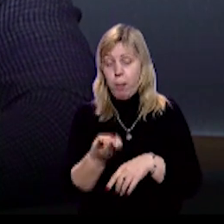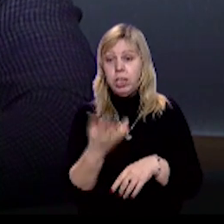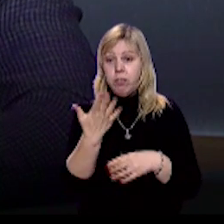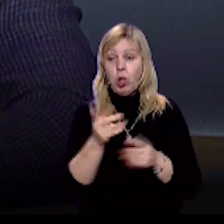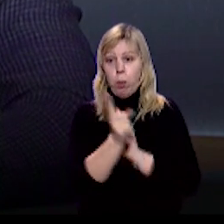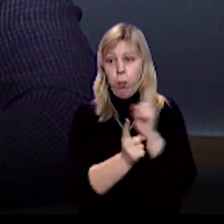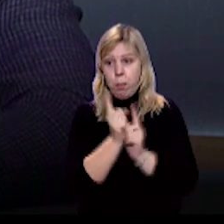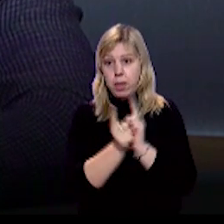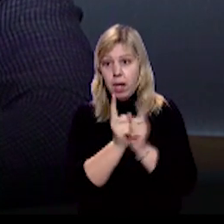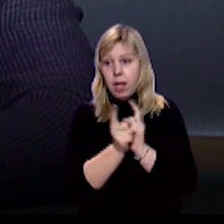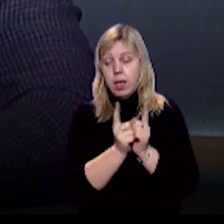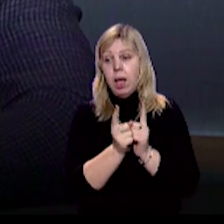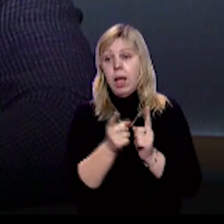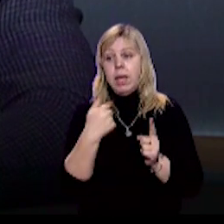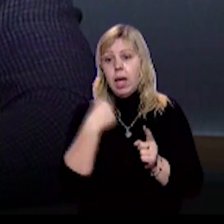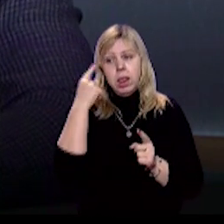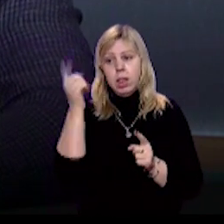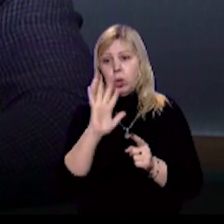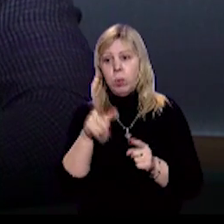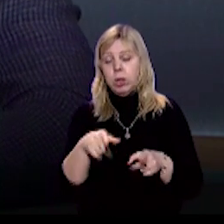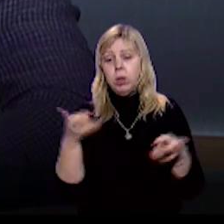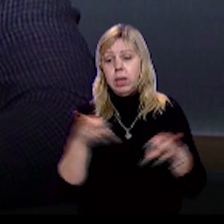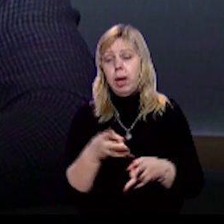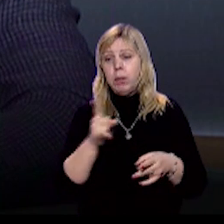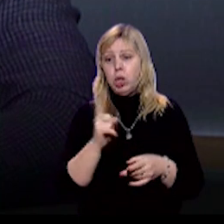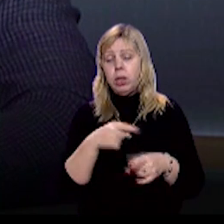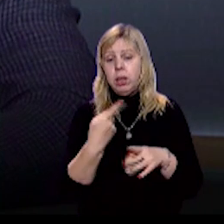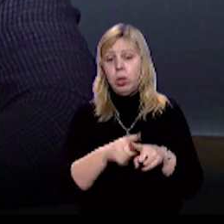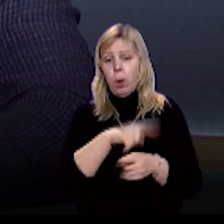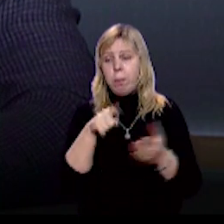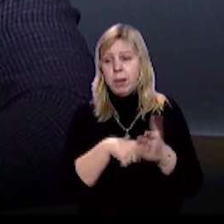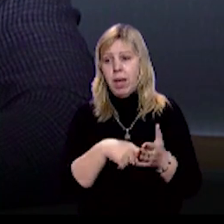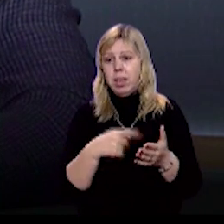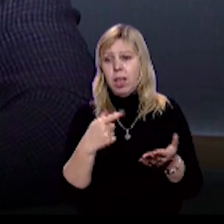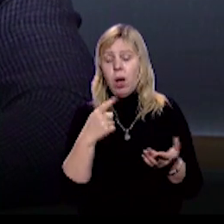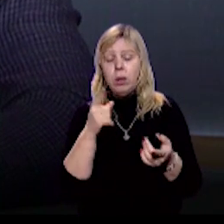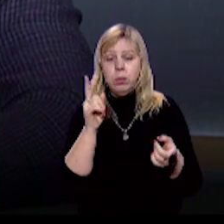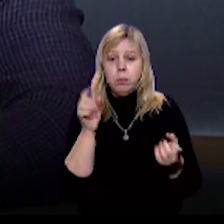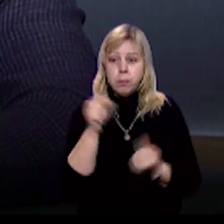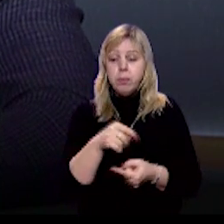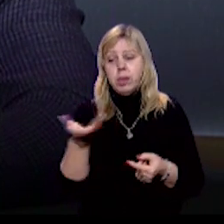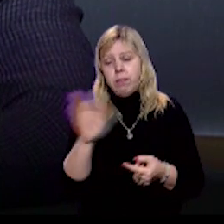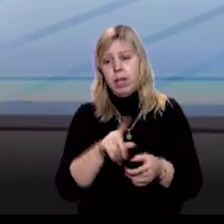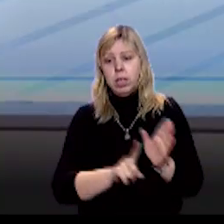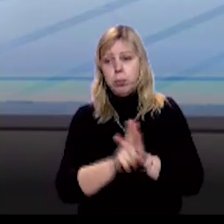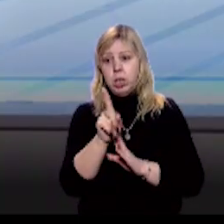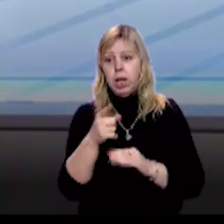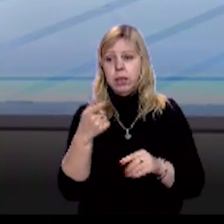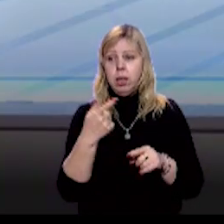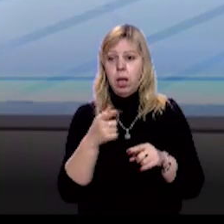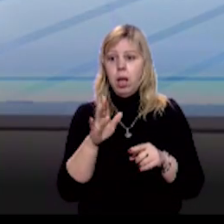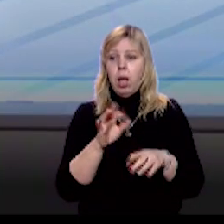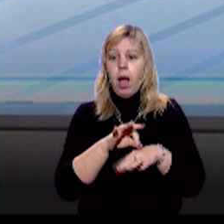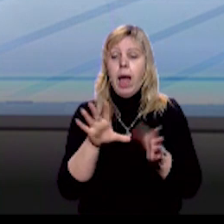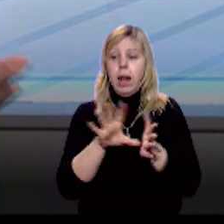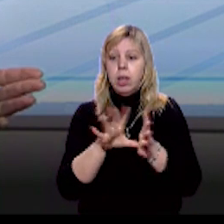воно поміняє. Я не думаю, тут треба просто до цього питання треба глобально братися, комплексно. Але давайте спочатку зосередимося саме на